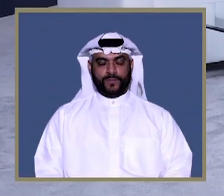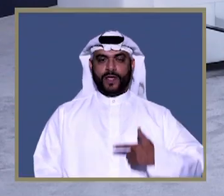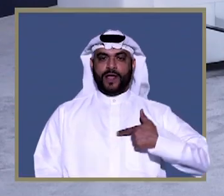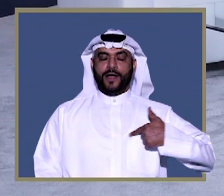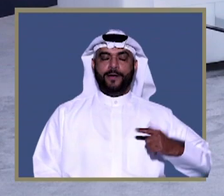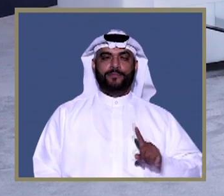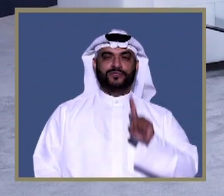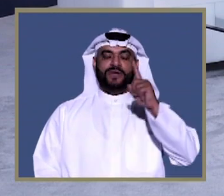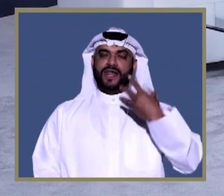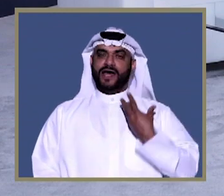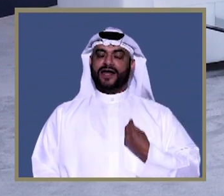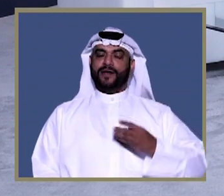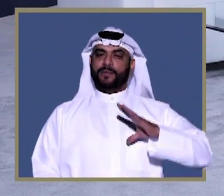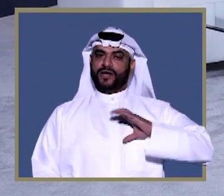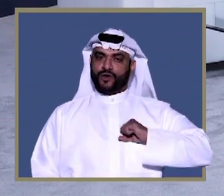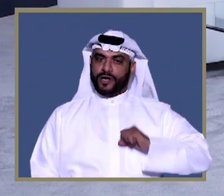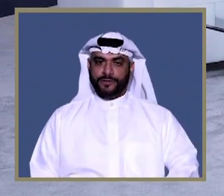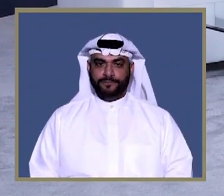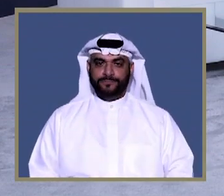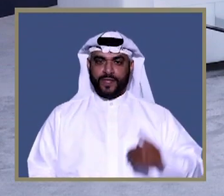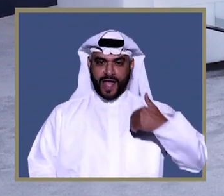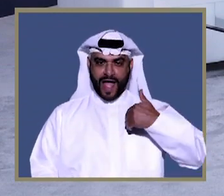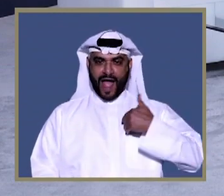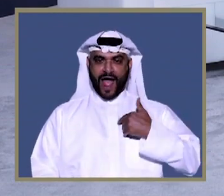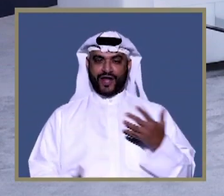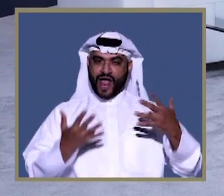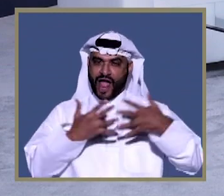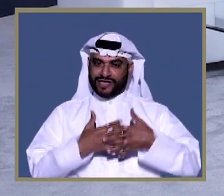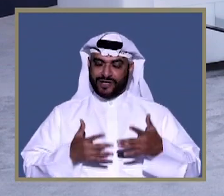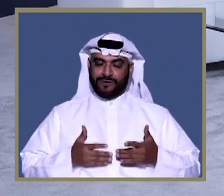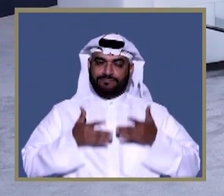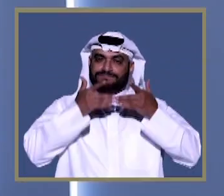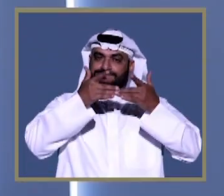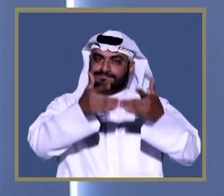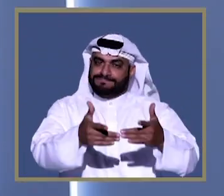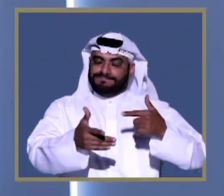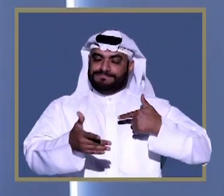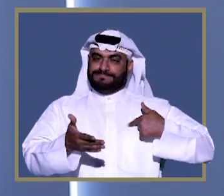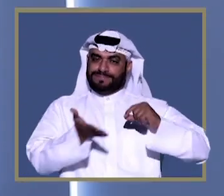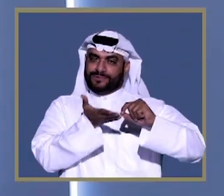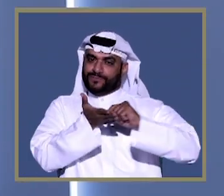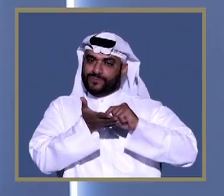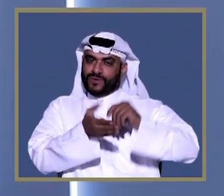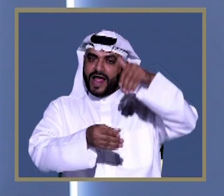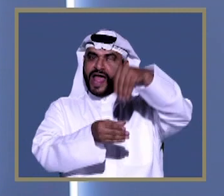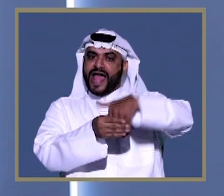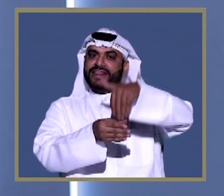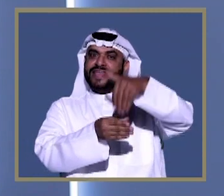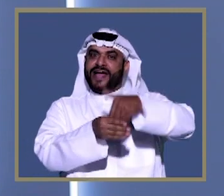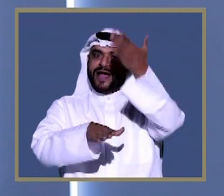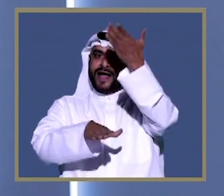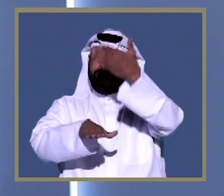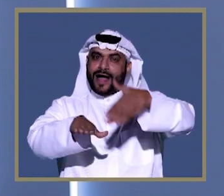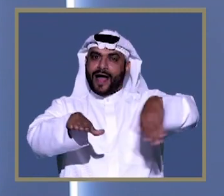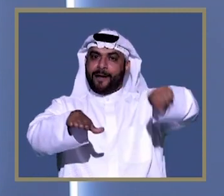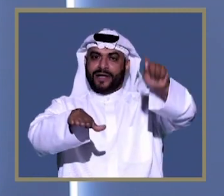بسم الله الرحمن الرحيم، نشارك اليوم جميعا في انتخابات مجلس